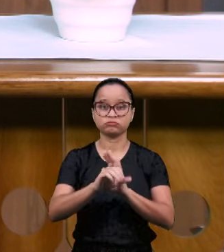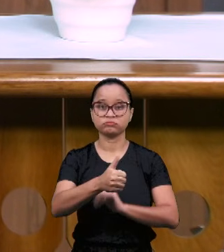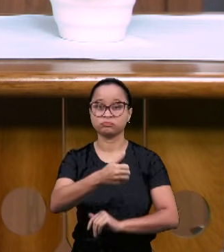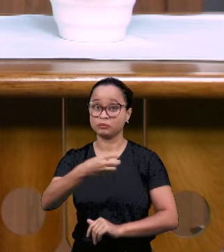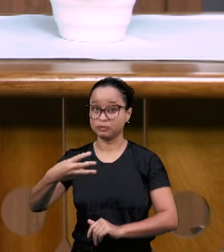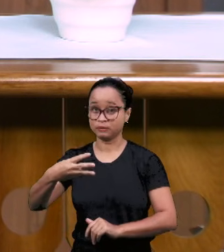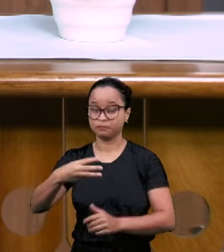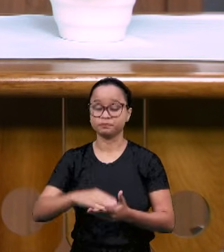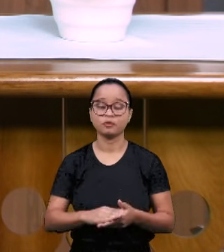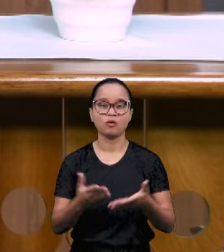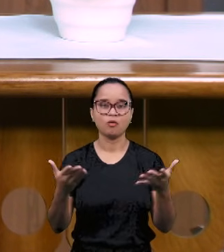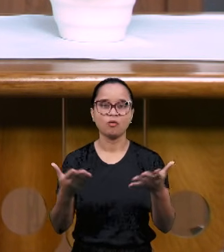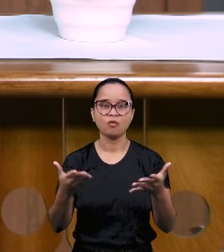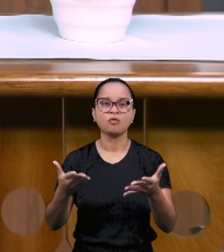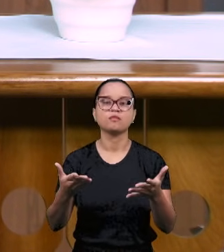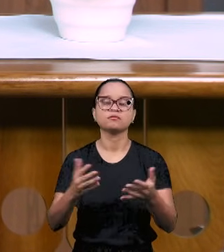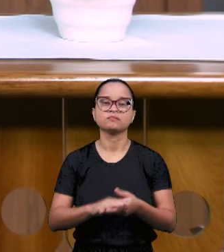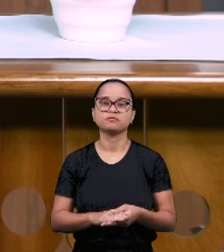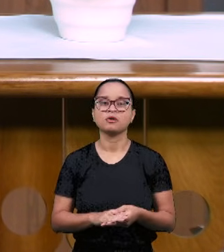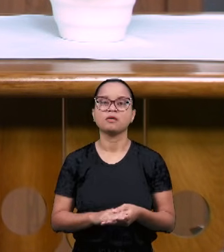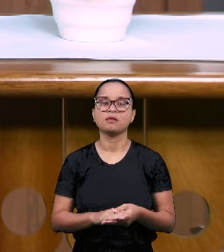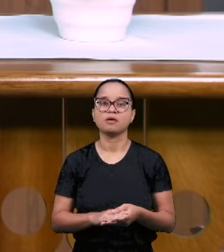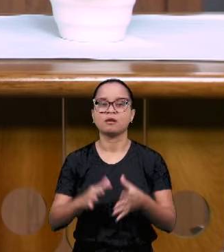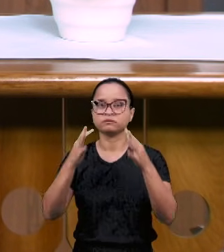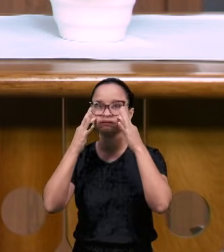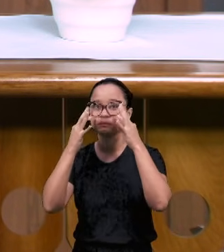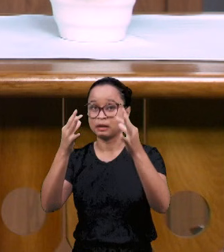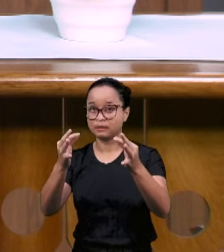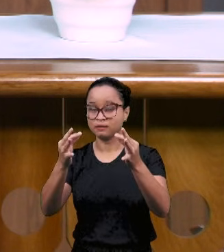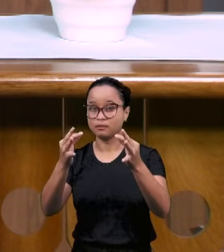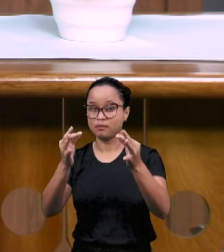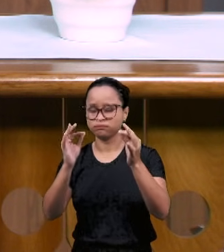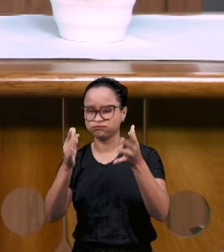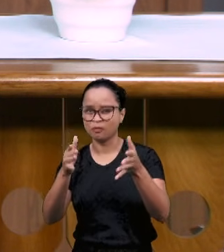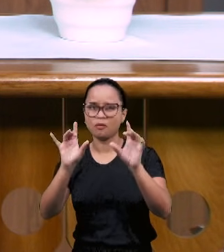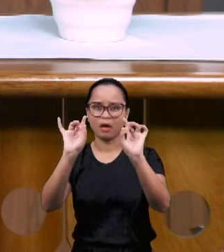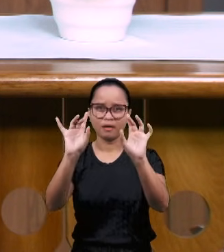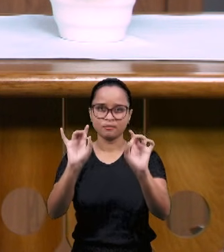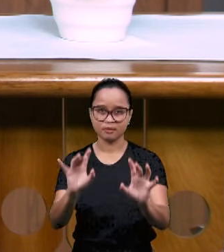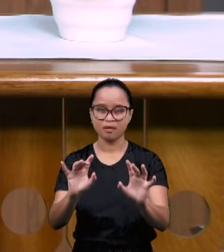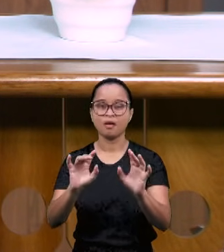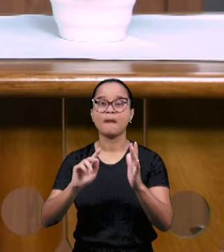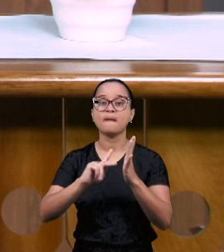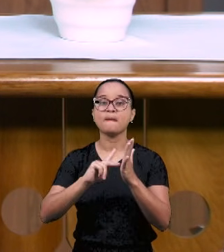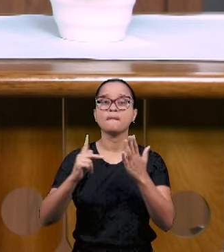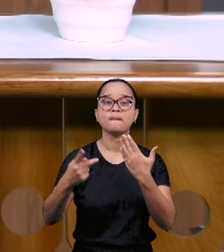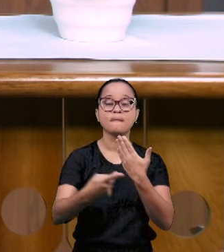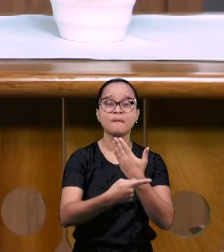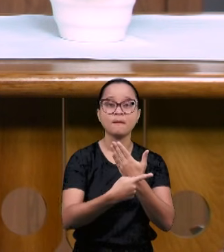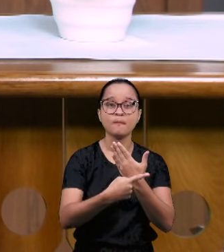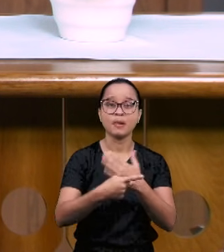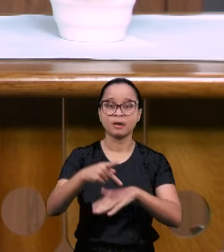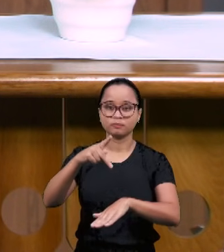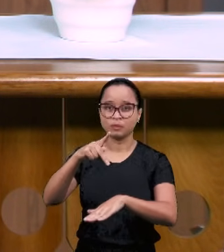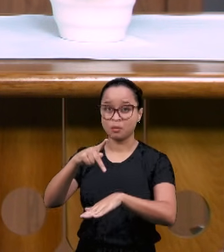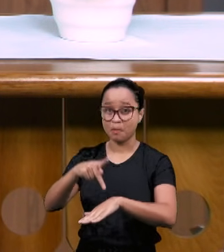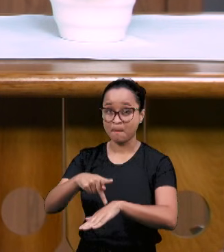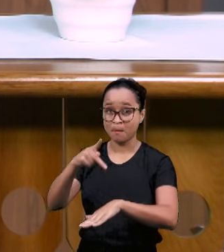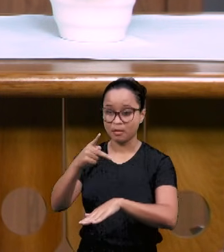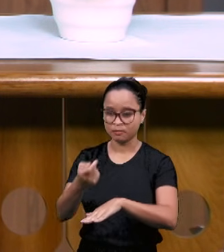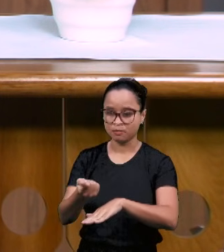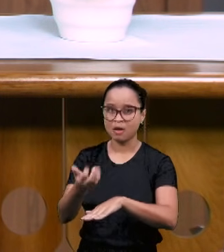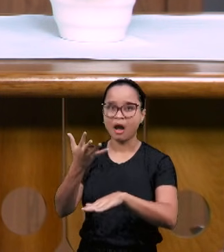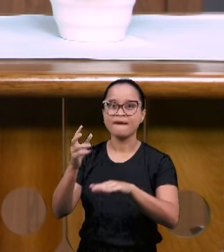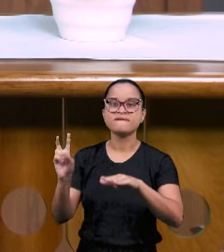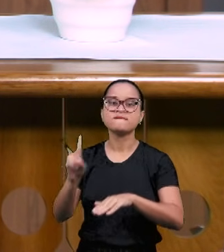Aujourd'hui, nous allons ici porter une attention spéciale pour la parabole de la perle du grand prix, qui